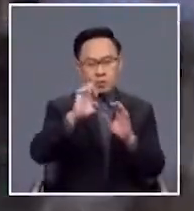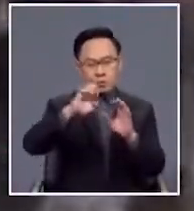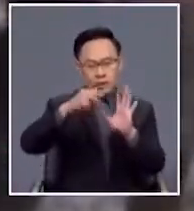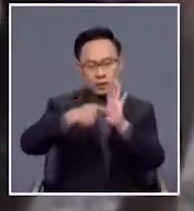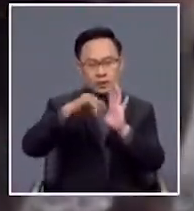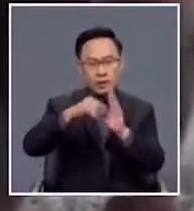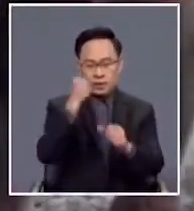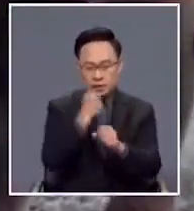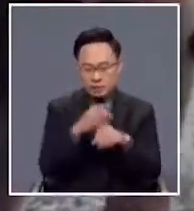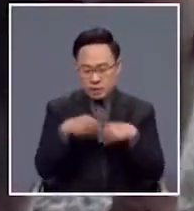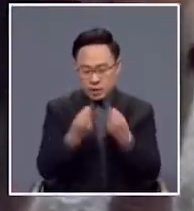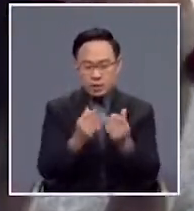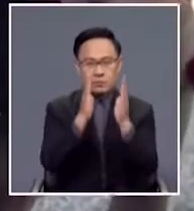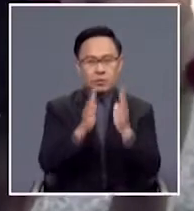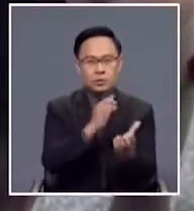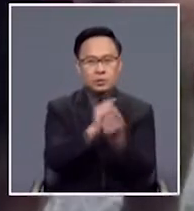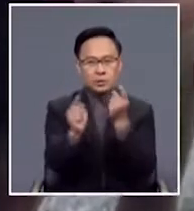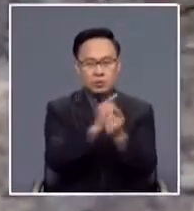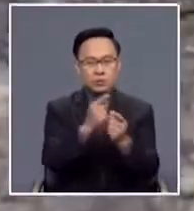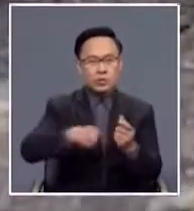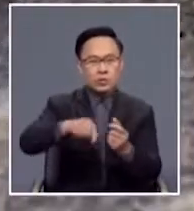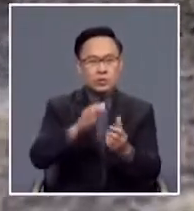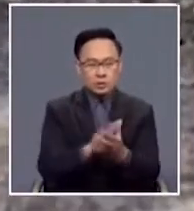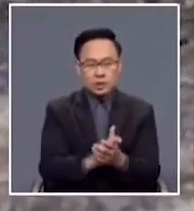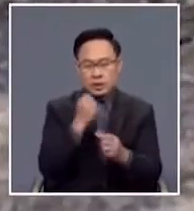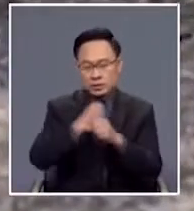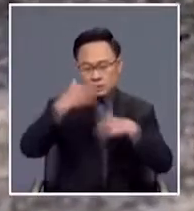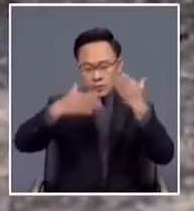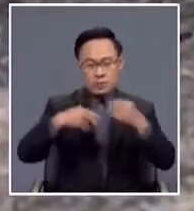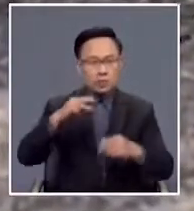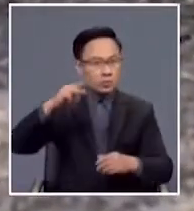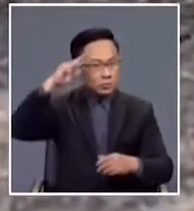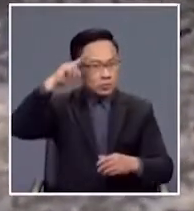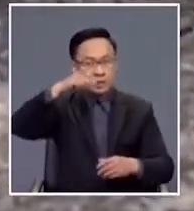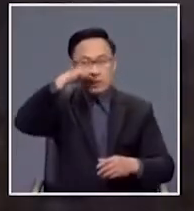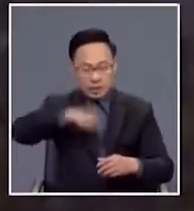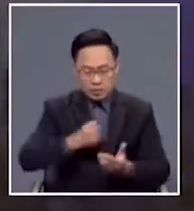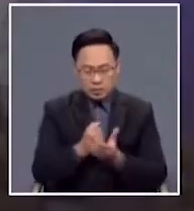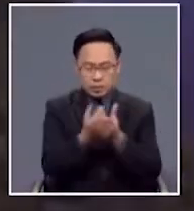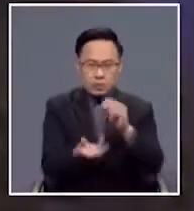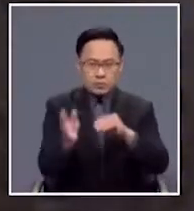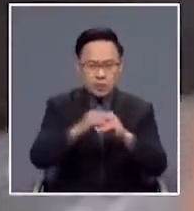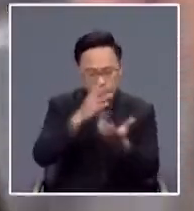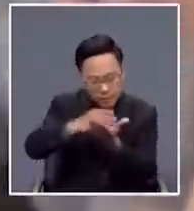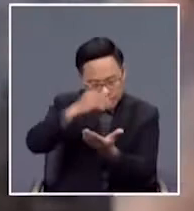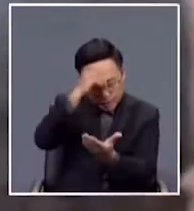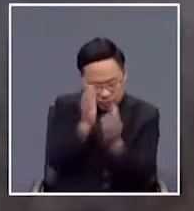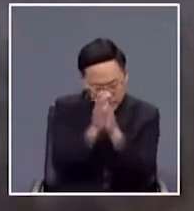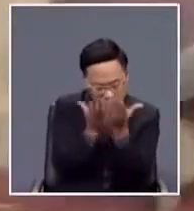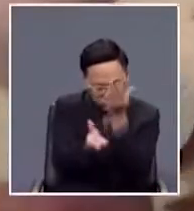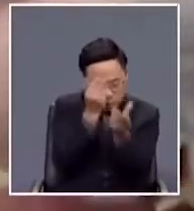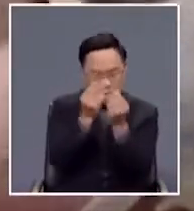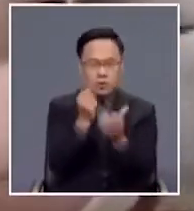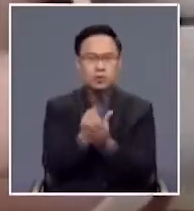เพื่อส่วนรวมทั้งนี้กิจกรรมในวงการลูกเสือไทยเป็นประสบการณ์ชีวิตที่เพิ่มเติมจากการสอนในตำราณ